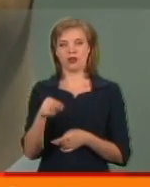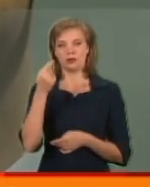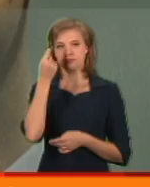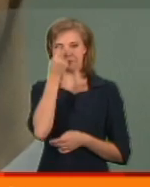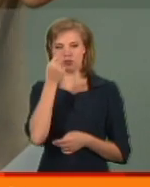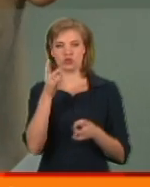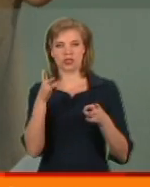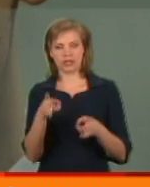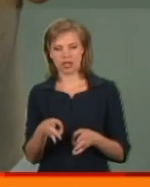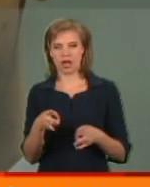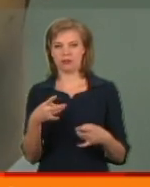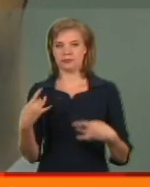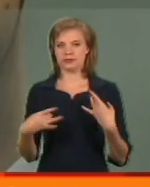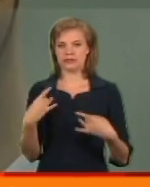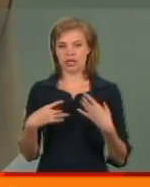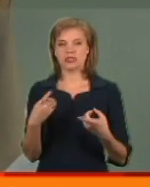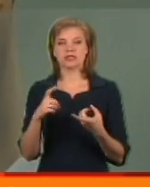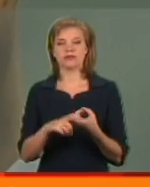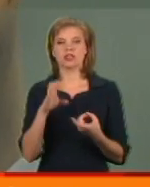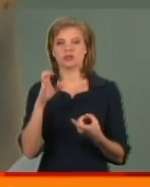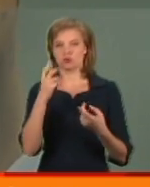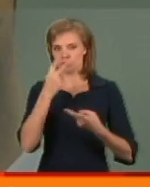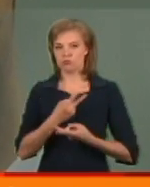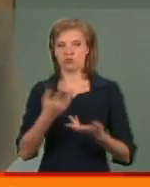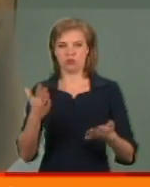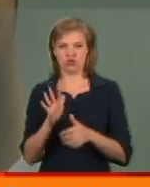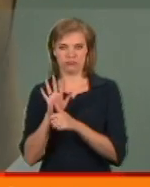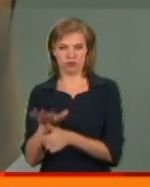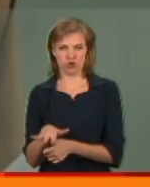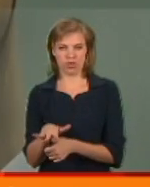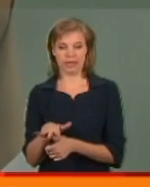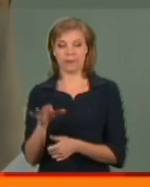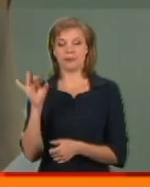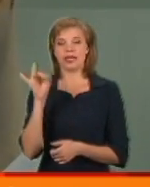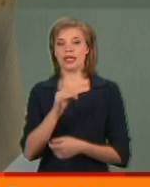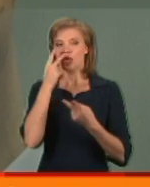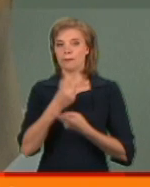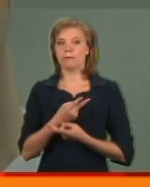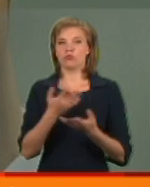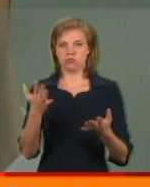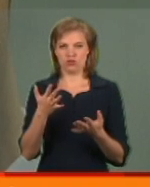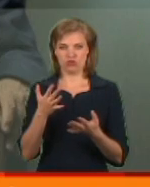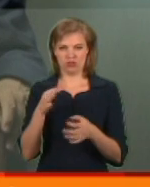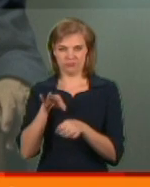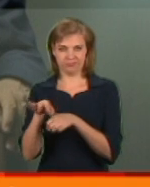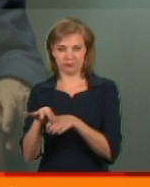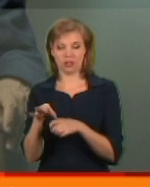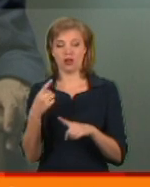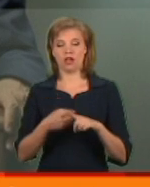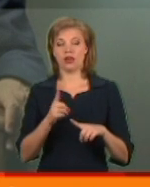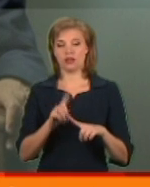травма, стресс связан с публичным унижением и публичным насилием.